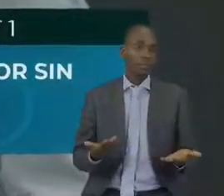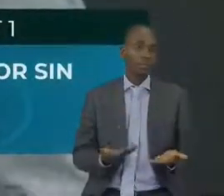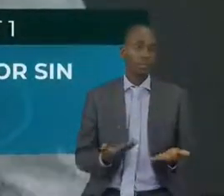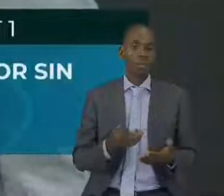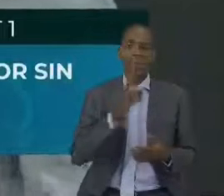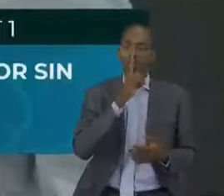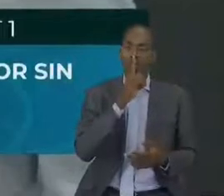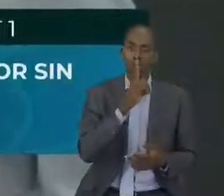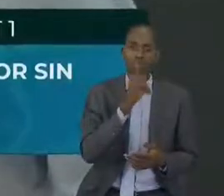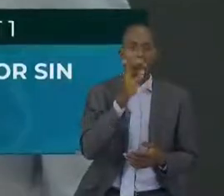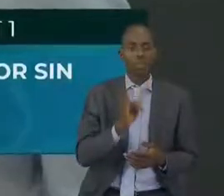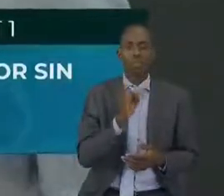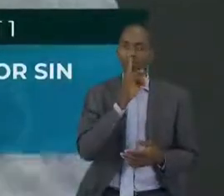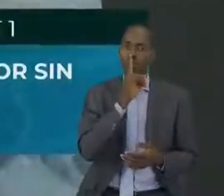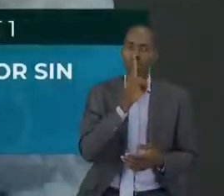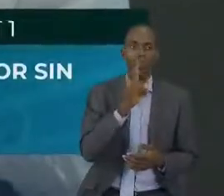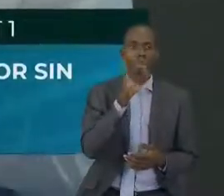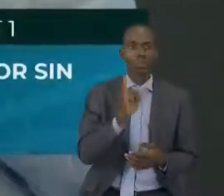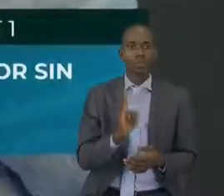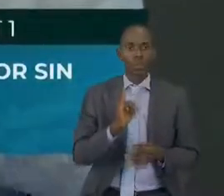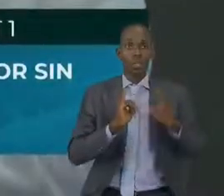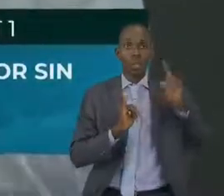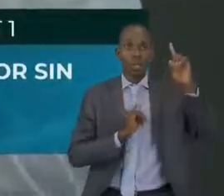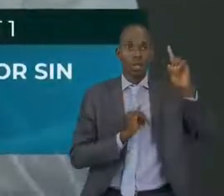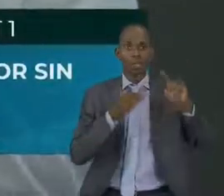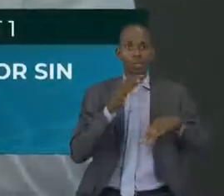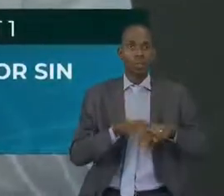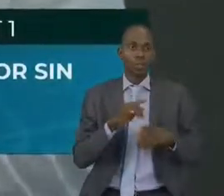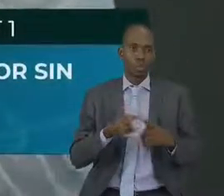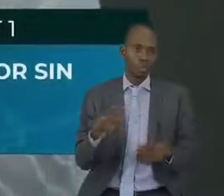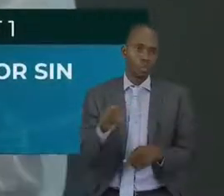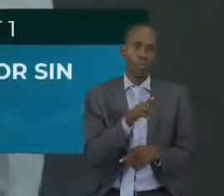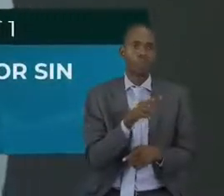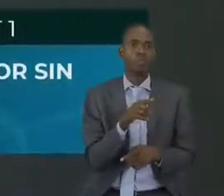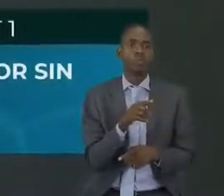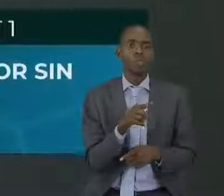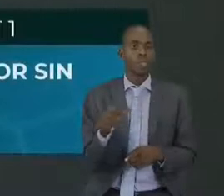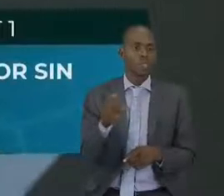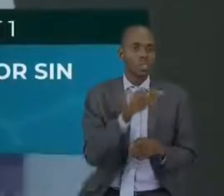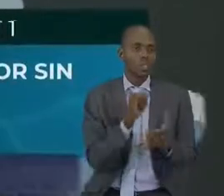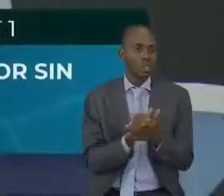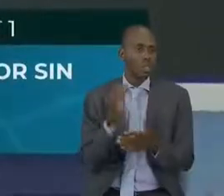En vérité, je vous le dis, l'heure vient.